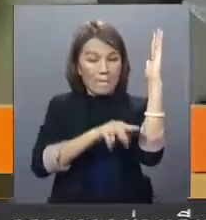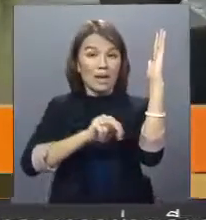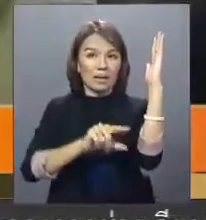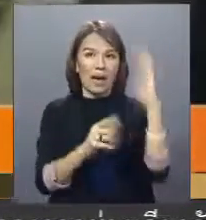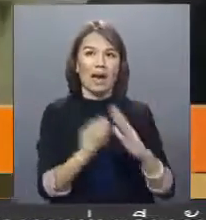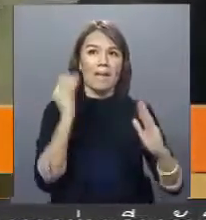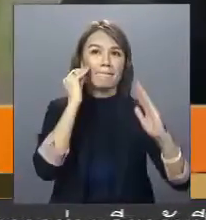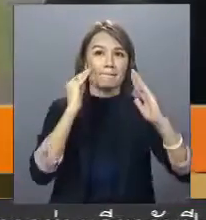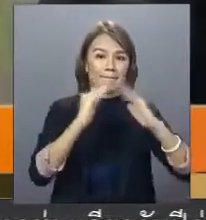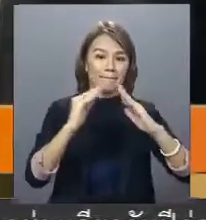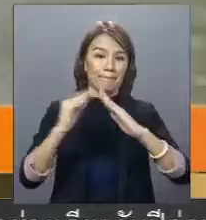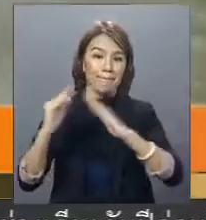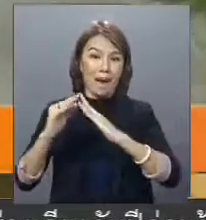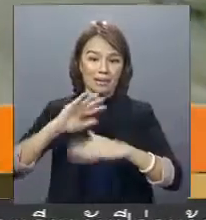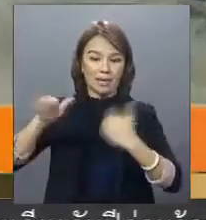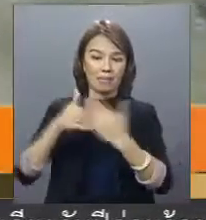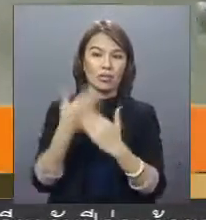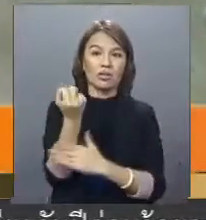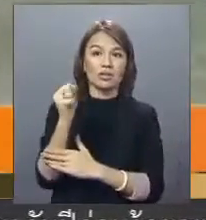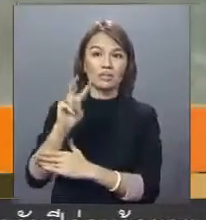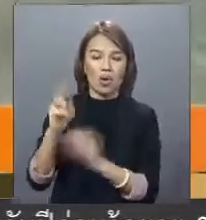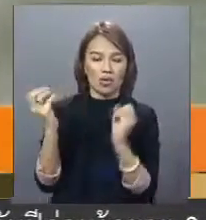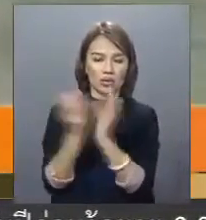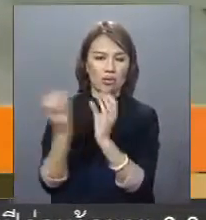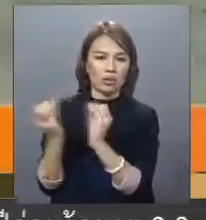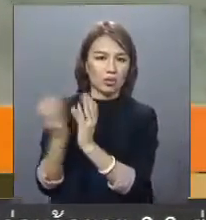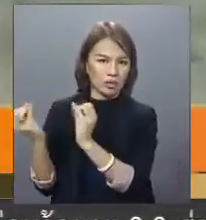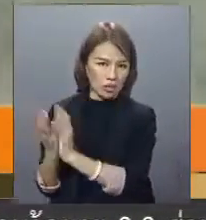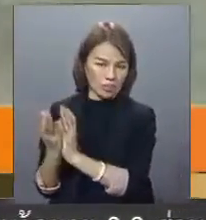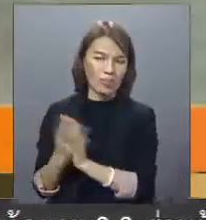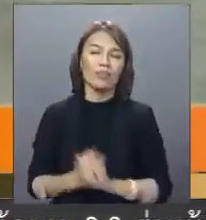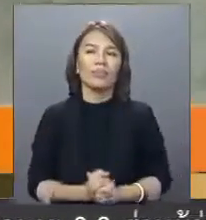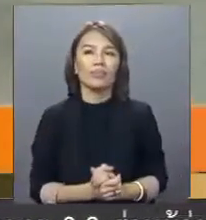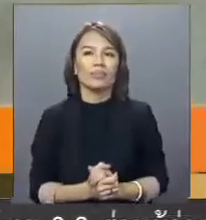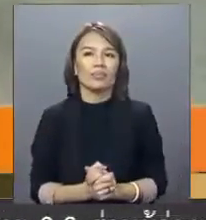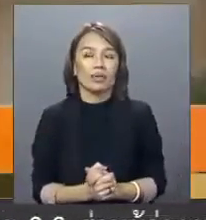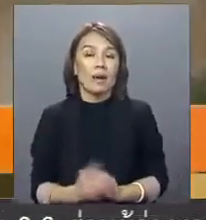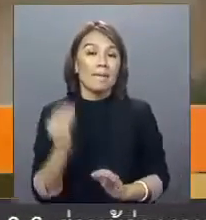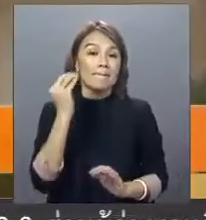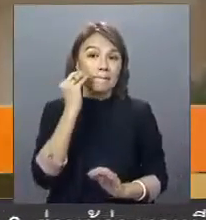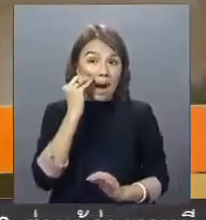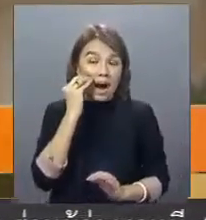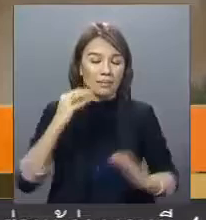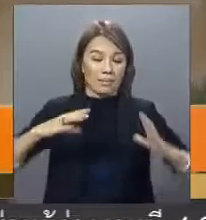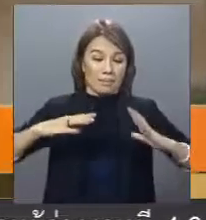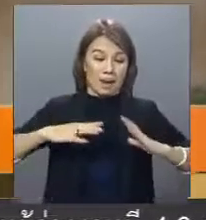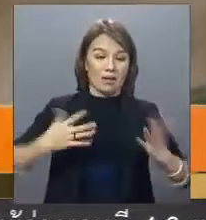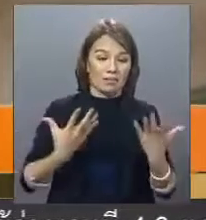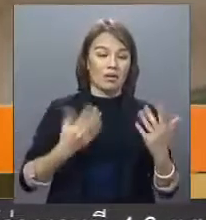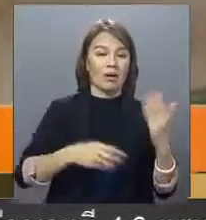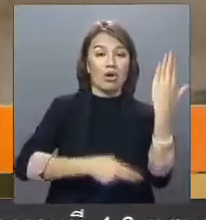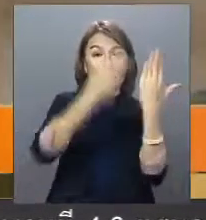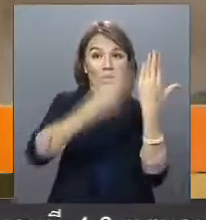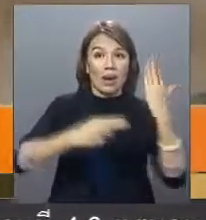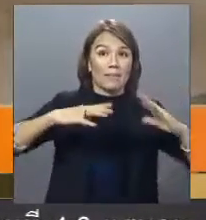เรือนของชาวบ้าน12หลังคาเรือนได้รับความเสียหายเช่นเดียวกับบ้านพักและรีสอร์ทริมหาดและถนนทางเข้าหมู่บ้